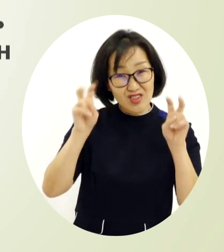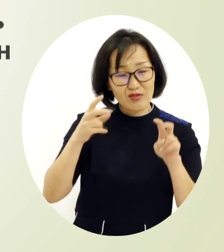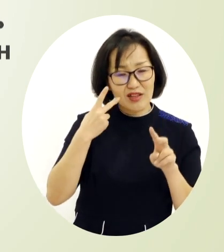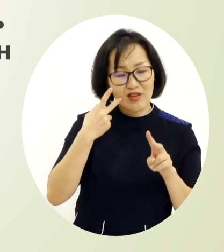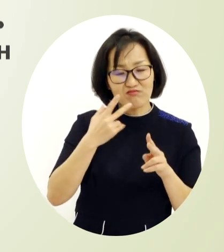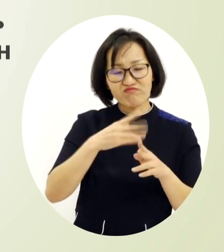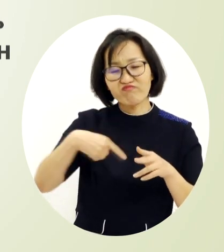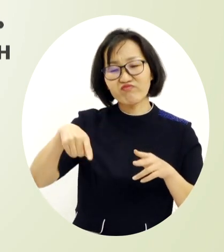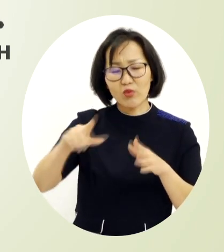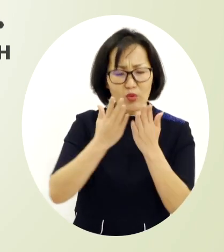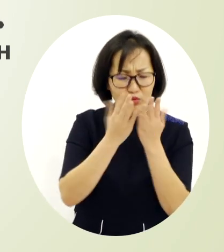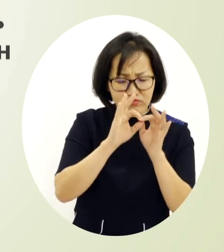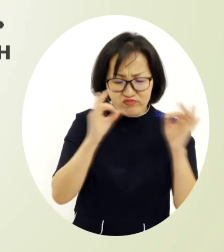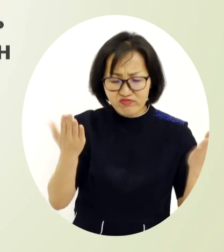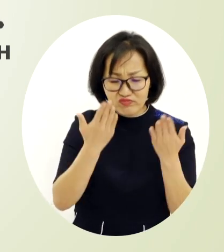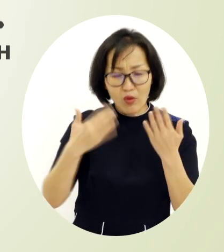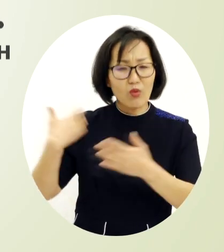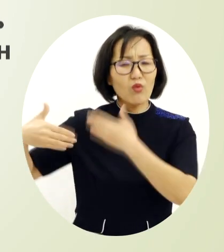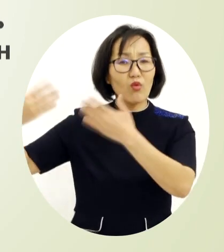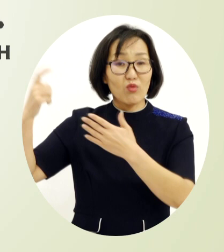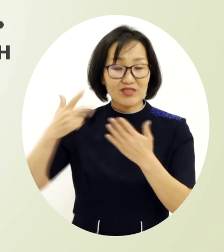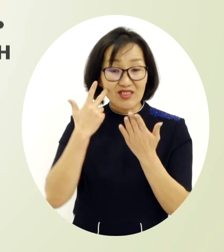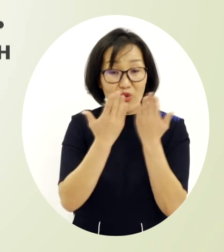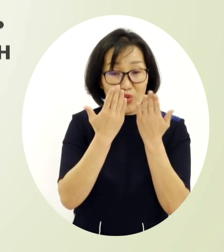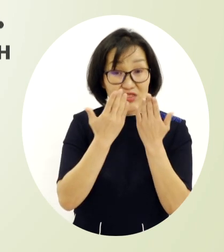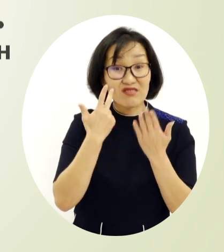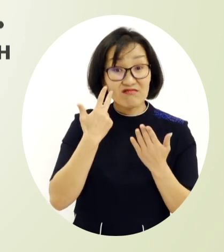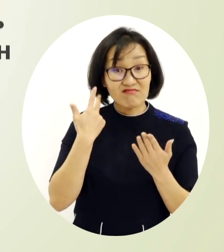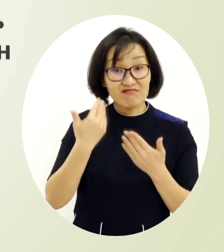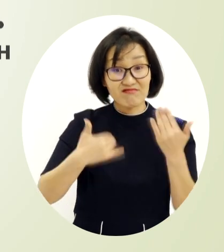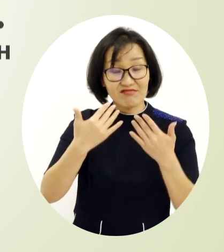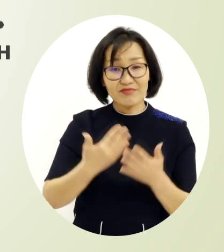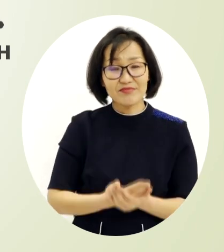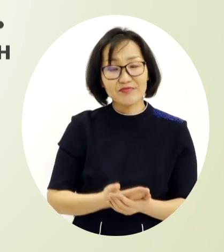хүүхдүүд уншсаар ирсэн байна. Тэгвэл өнөөдрийн хичээлээр бүгдээрээ